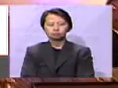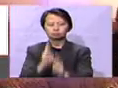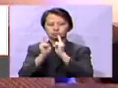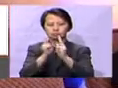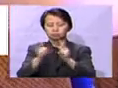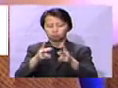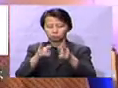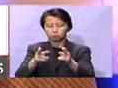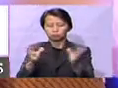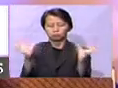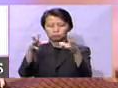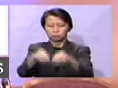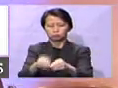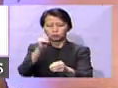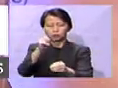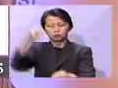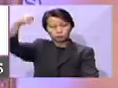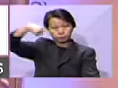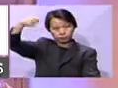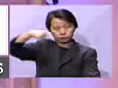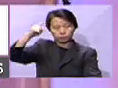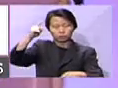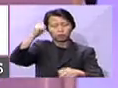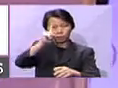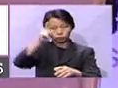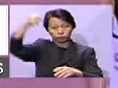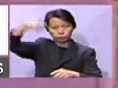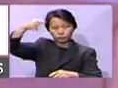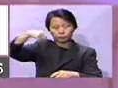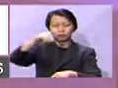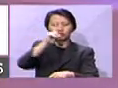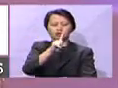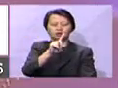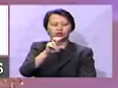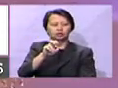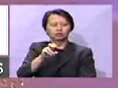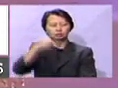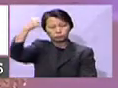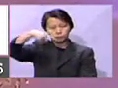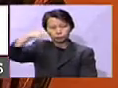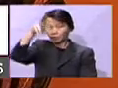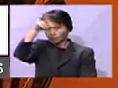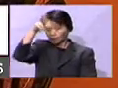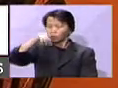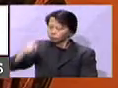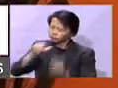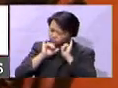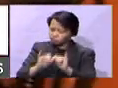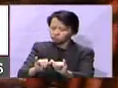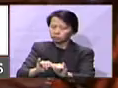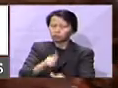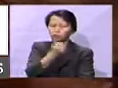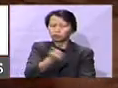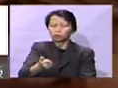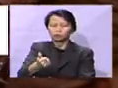Berucap merasmikan Perhimpunan Satu Pesara Malaysia 2017 di Serdang, beliau berkata pesara kerajaan harus kekal menjadi